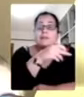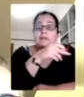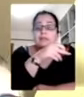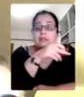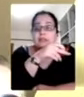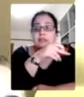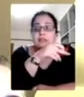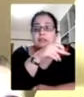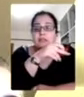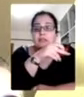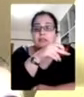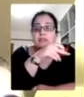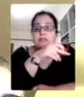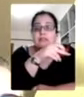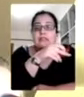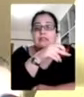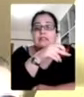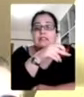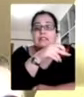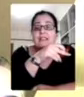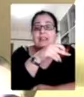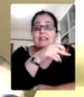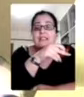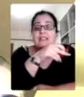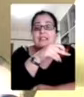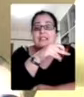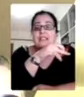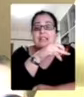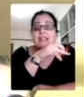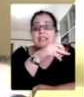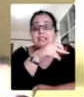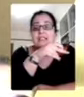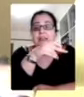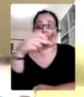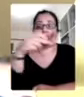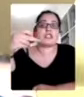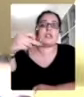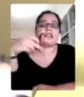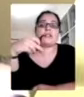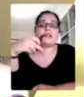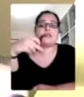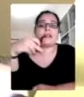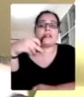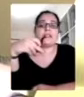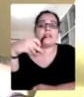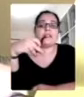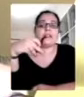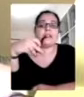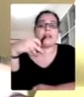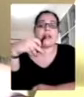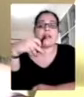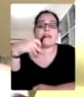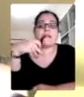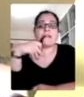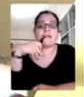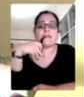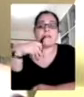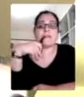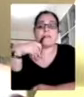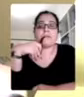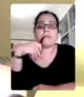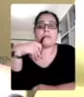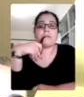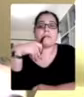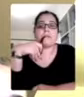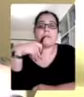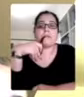yağmur gibi yağıyor sorular. Şunları Vallahi evvel Serkan aslansın ya. Serkan indireyim diyor işte. Süper. İndir abi. ama bana